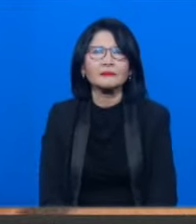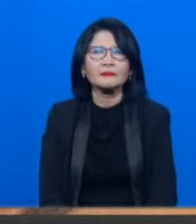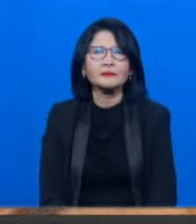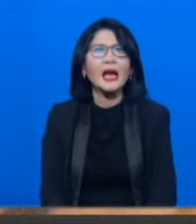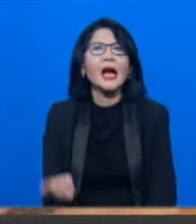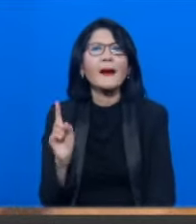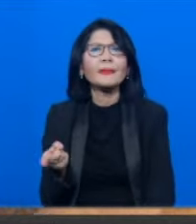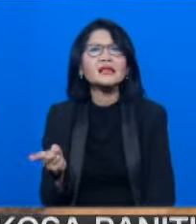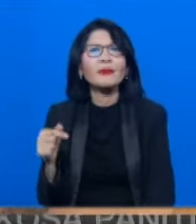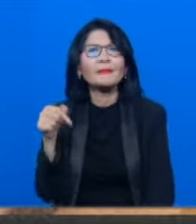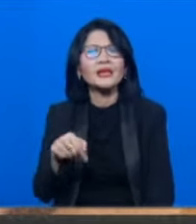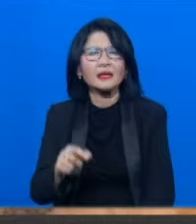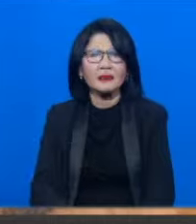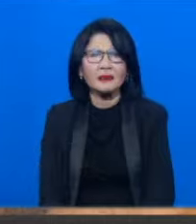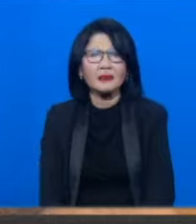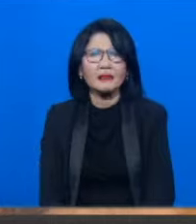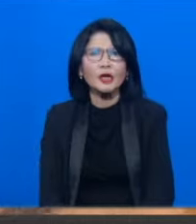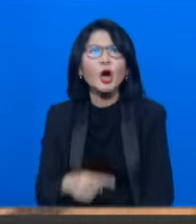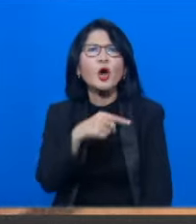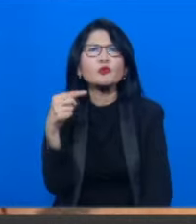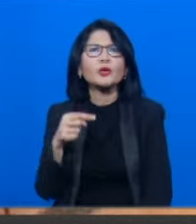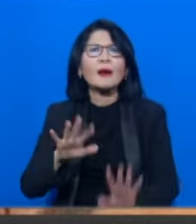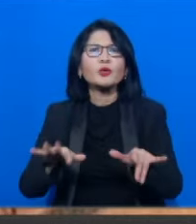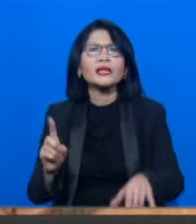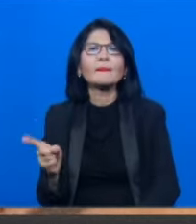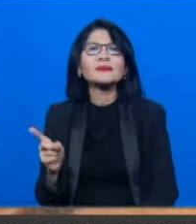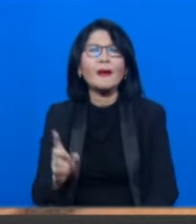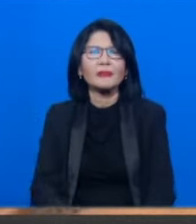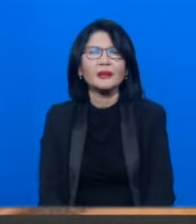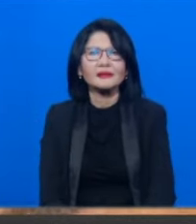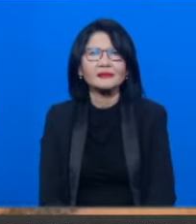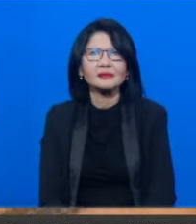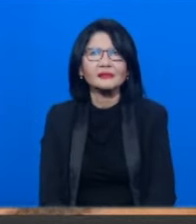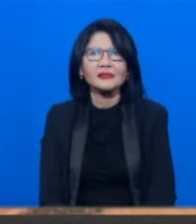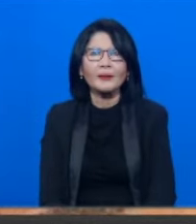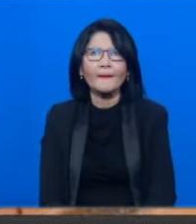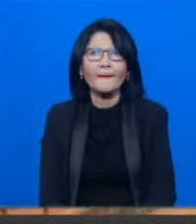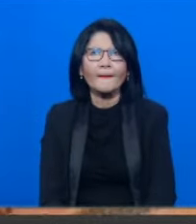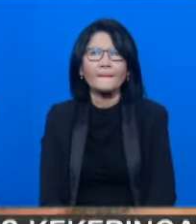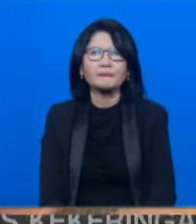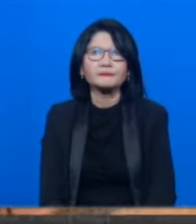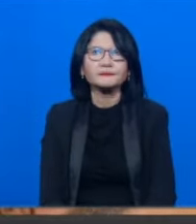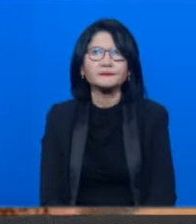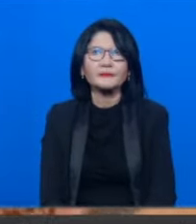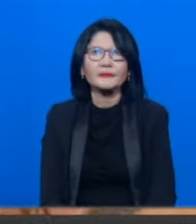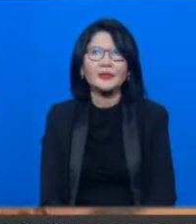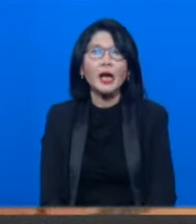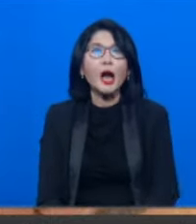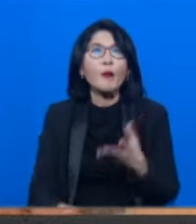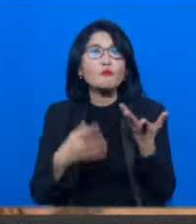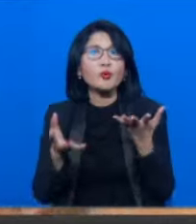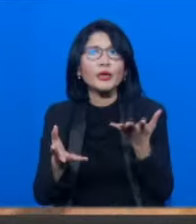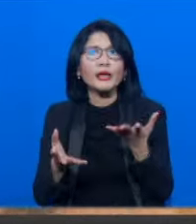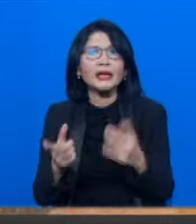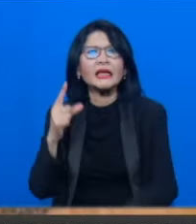Ini kenapa Bu kendala sampai kekurangan siswa ini? Mungkin kendalanya? Ada yang bilang